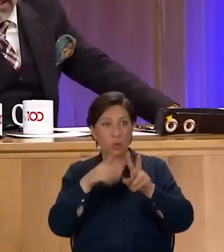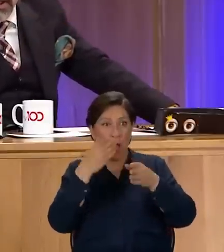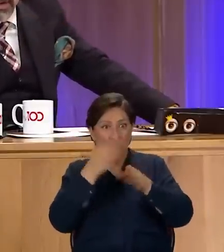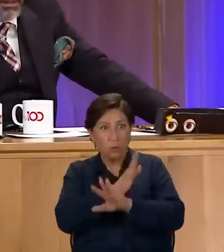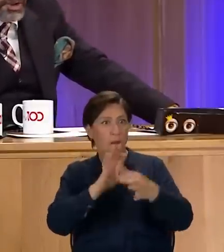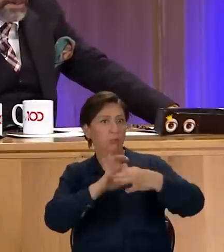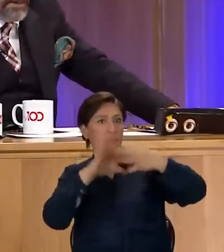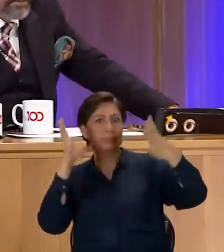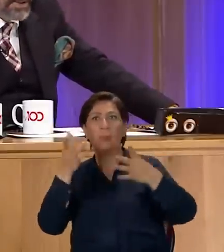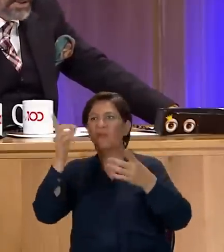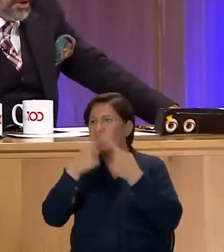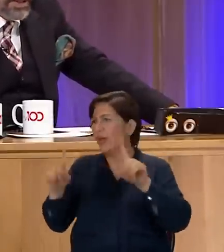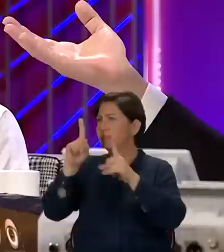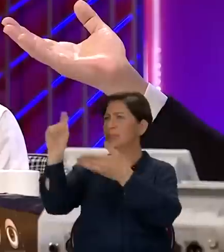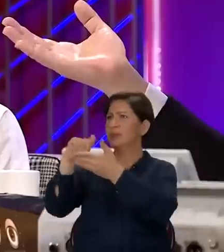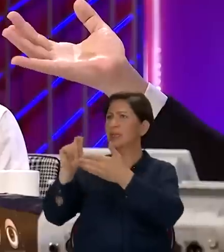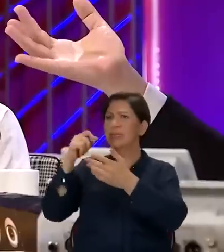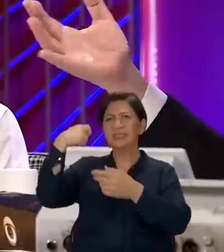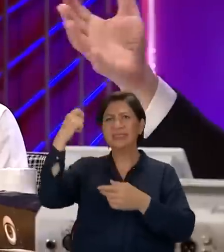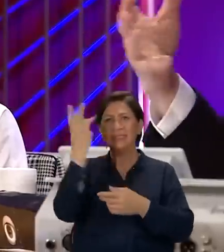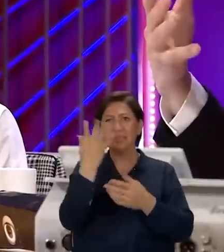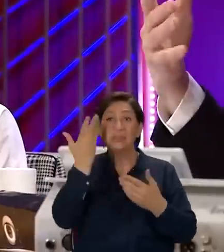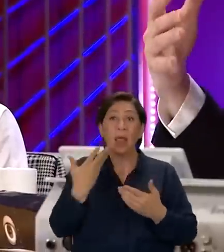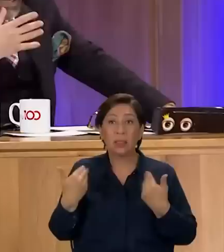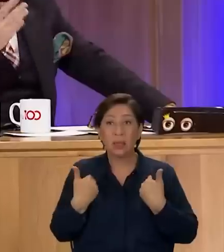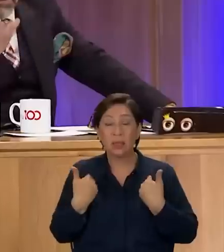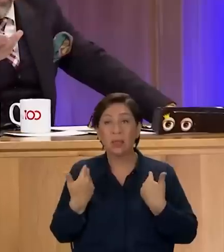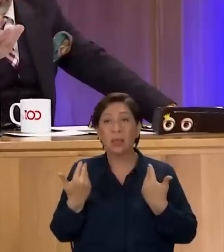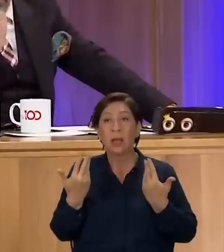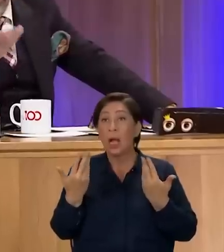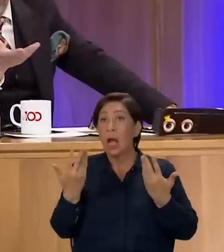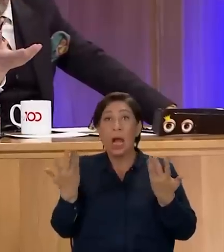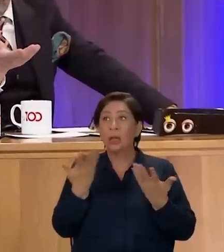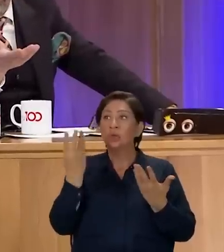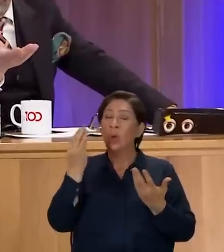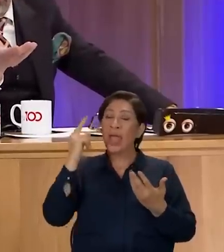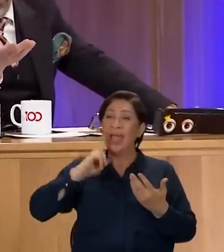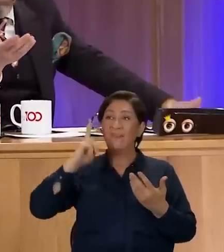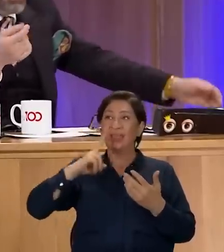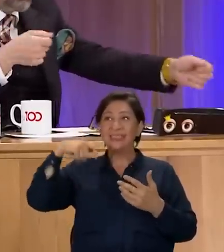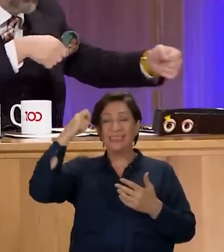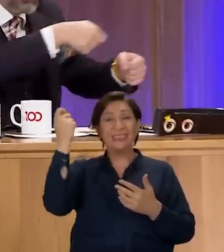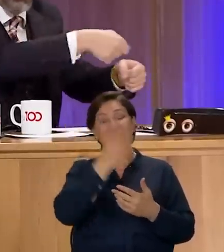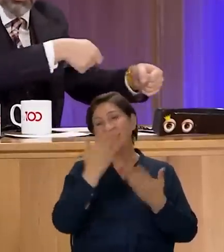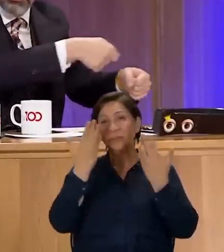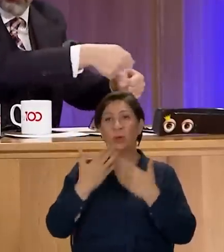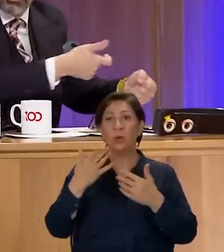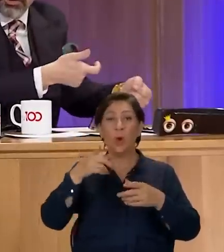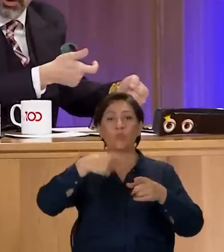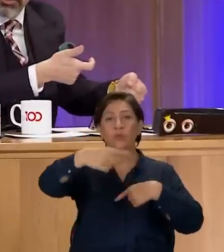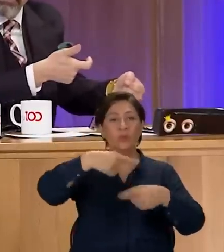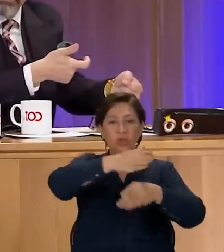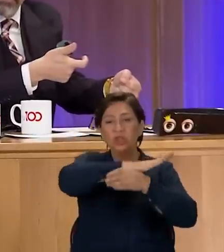bambaşka hale getirilmiş değil mi? Öyle şeyler izliyoruz. Yani biz, yani hangi çok efendi dizi izliyoruz ki ya millet birbirini kıtır